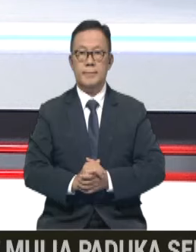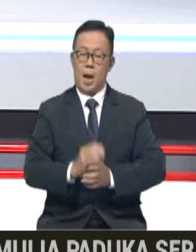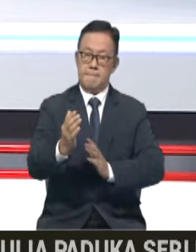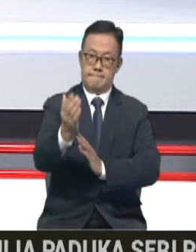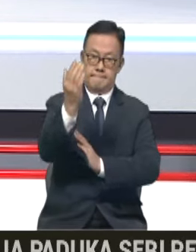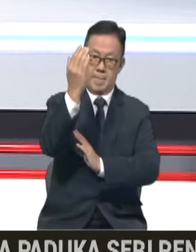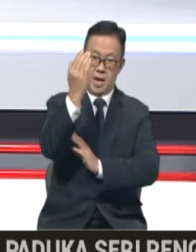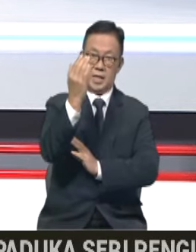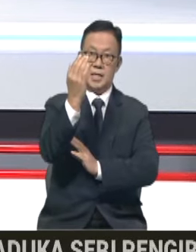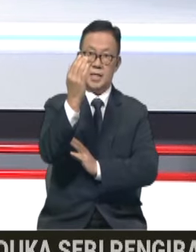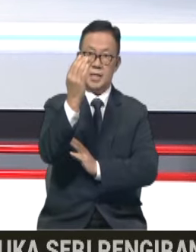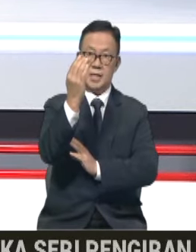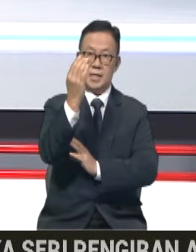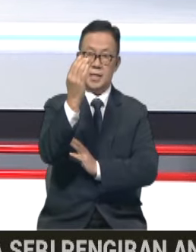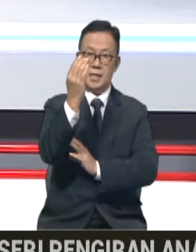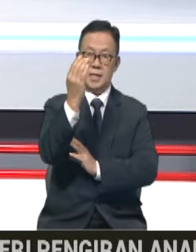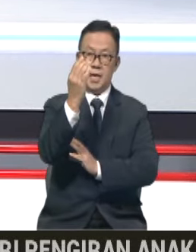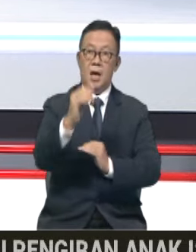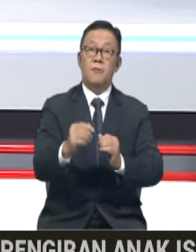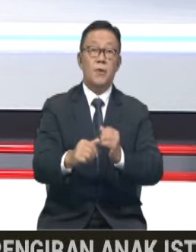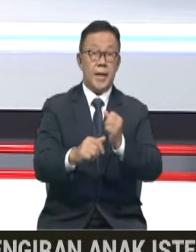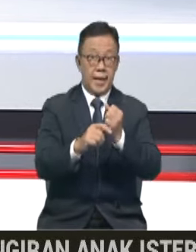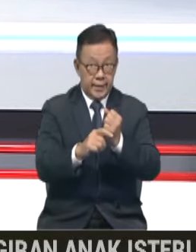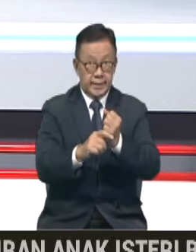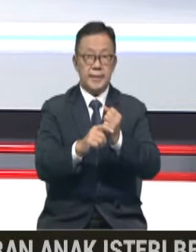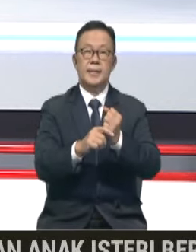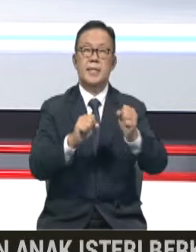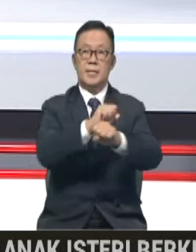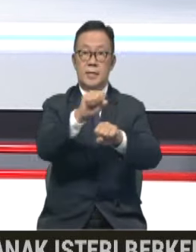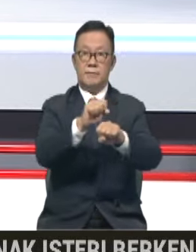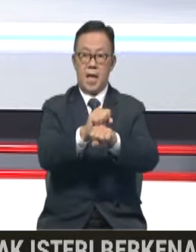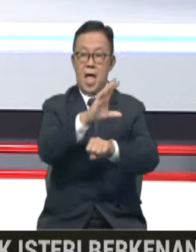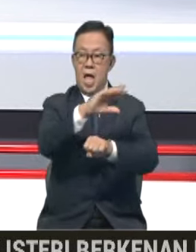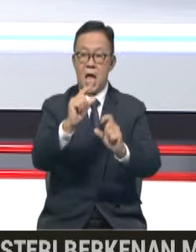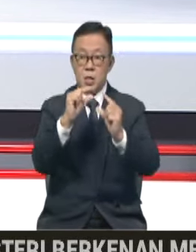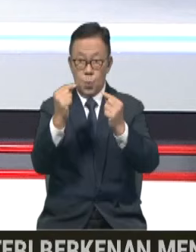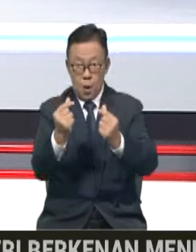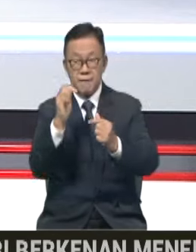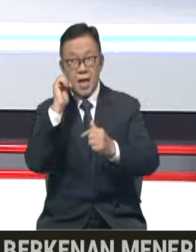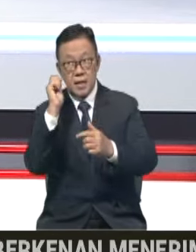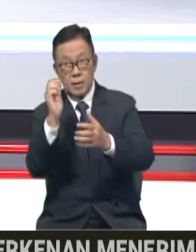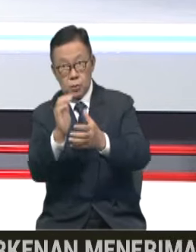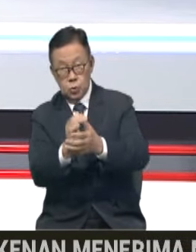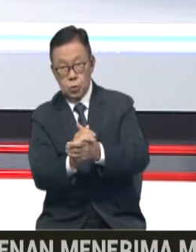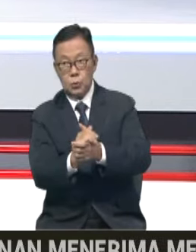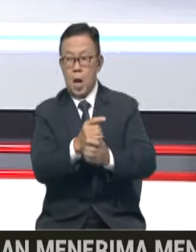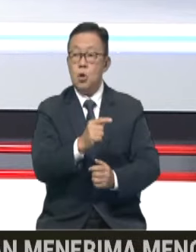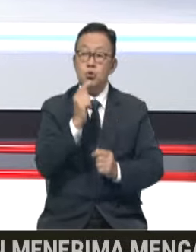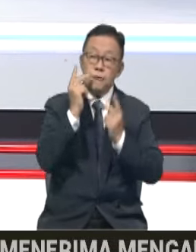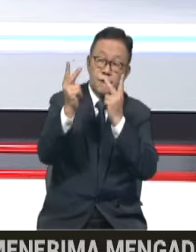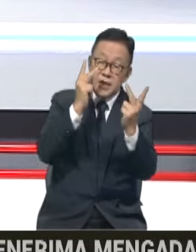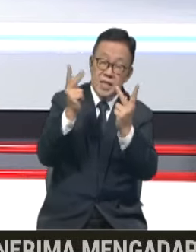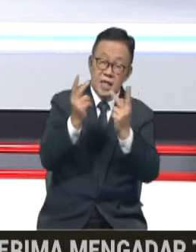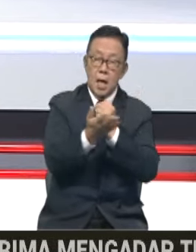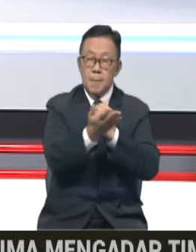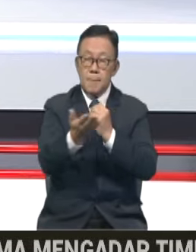Pagi tadi, Timbalan Perdana Menteri Republik Singapura dan isteri beserta rombongan membuat kunjungan ke Balai Khazanah Islam